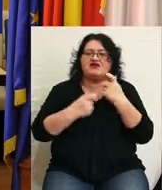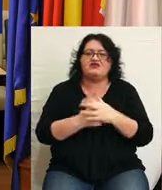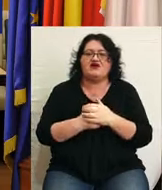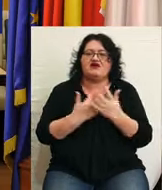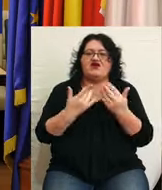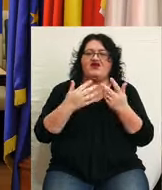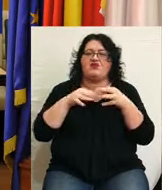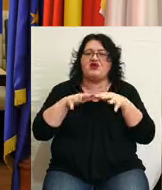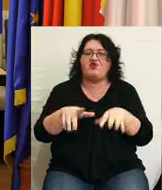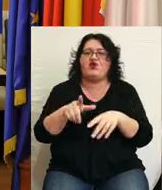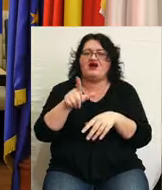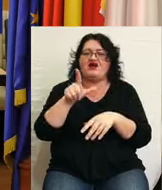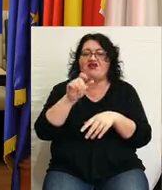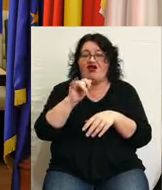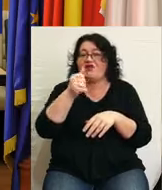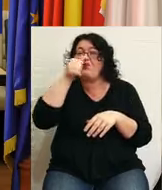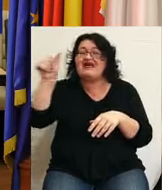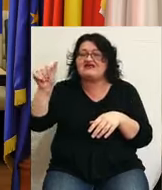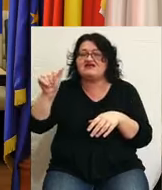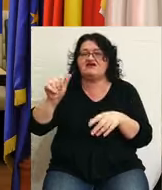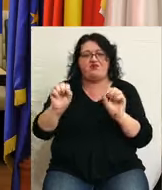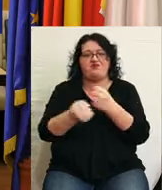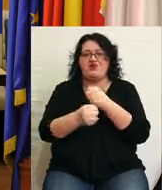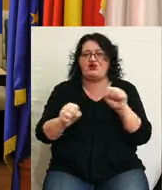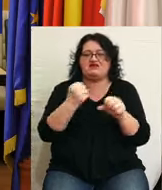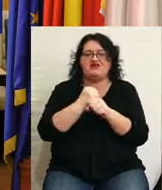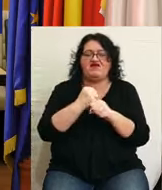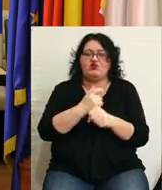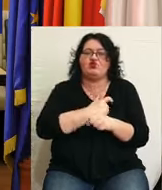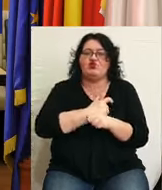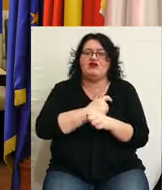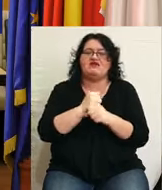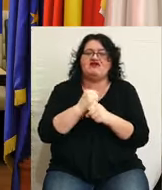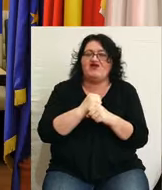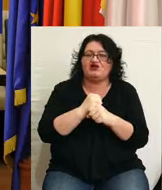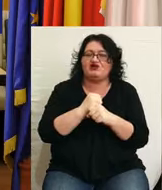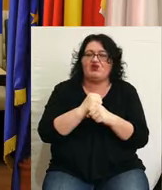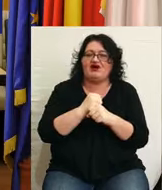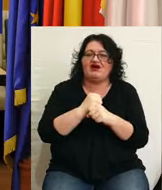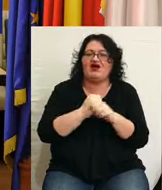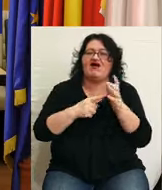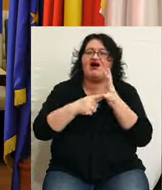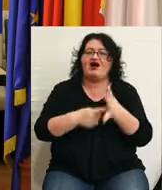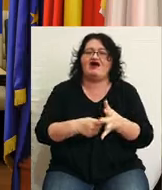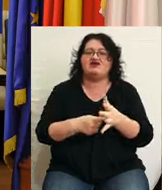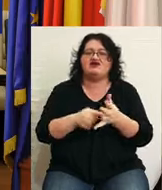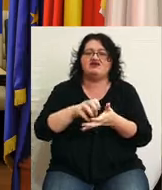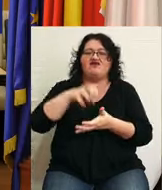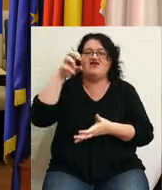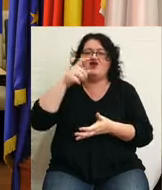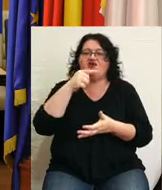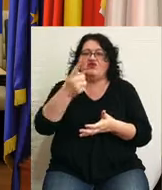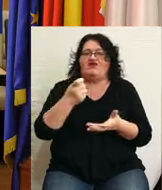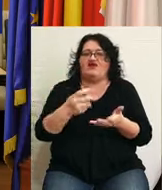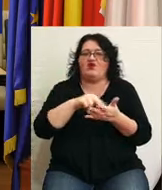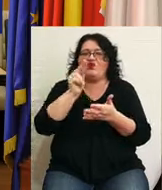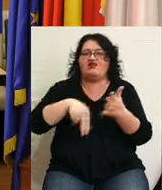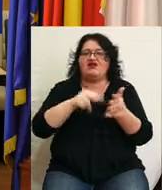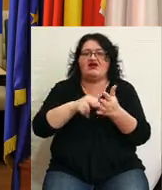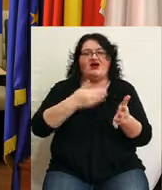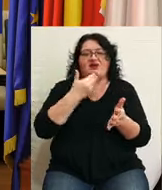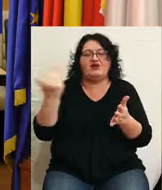câteva milioane de lei pe zi, nu avem cum să dăm aceste sume și să semnăm contracte